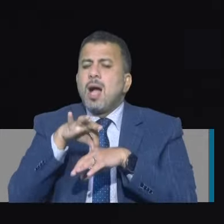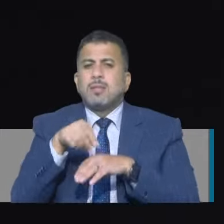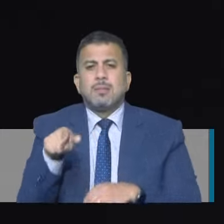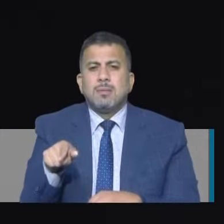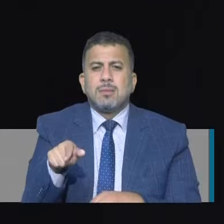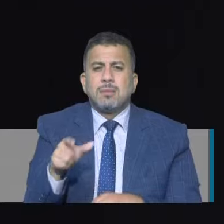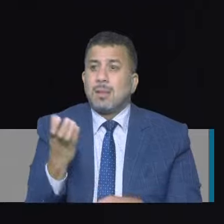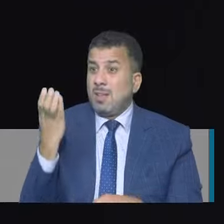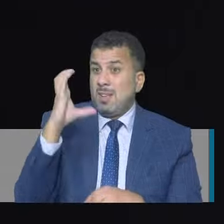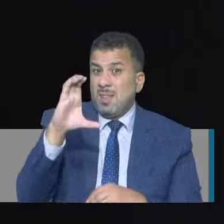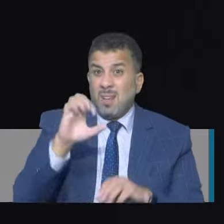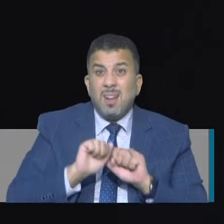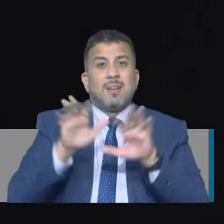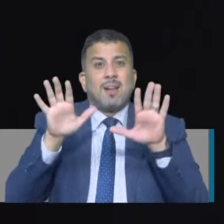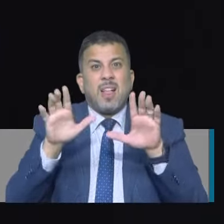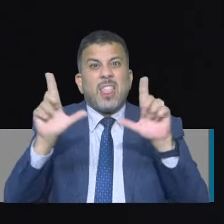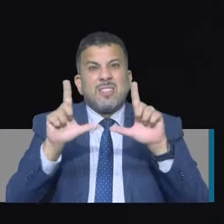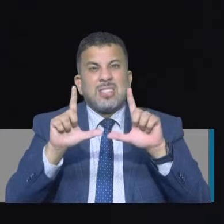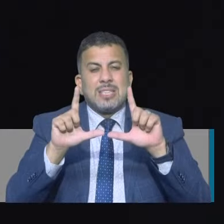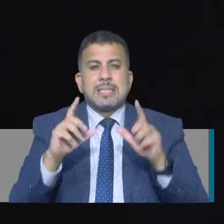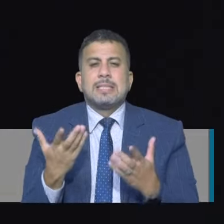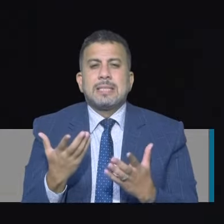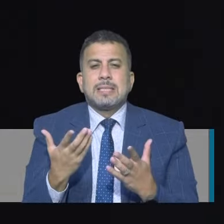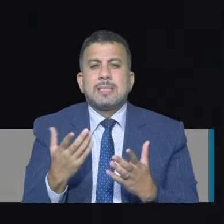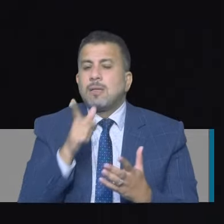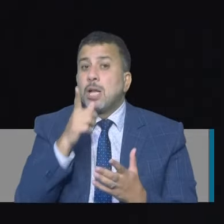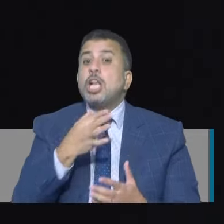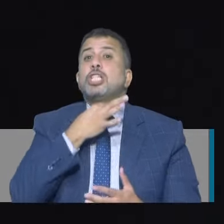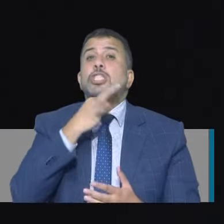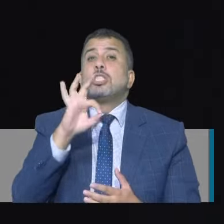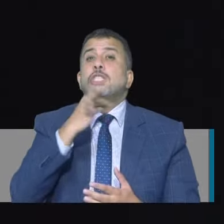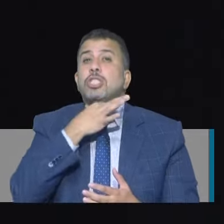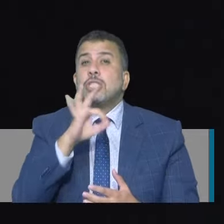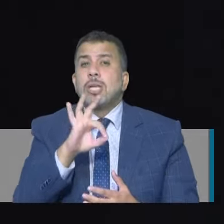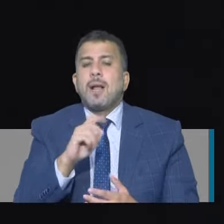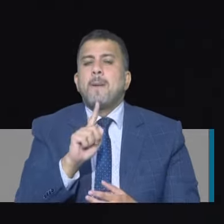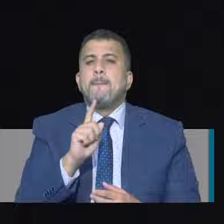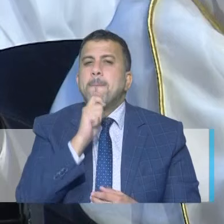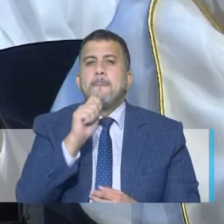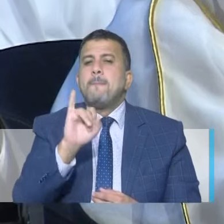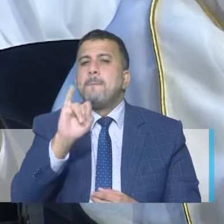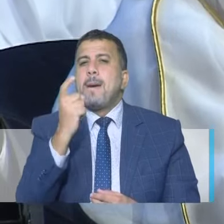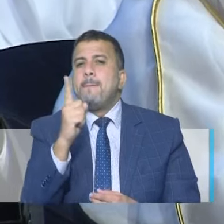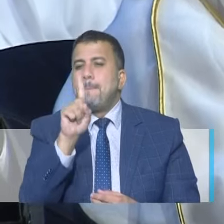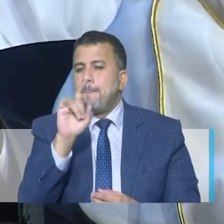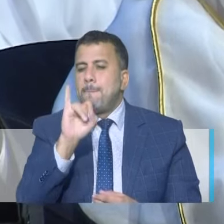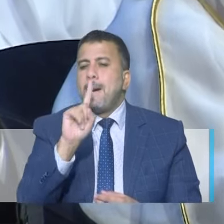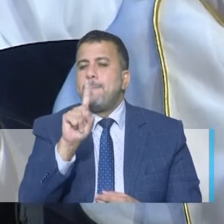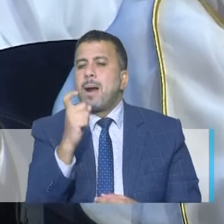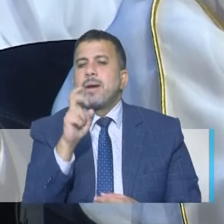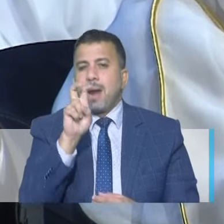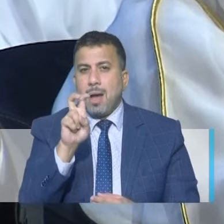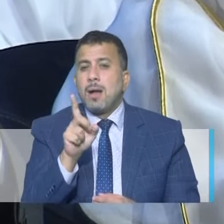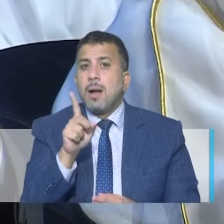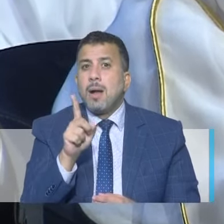يمكن عرضها على الملا فتم استحداث برنامج مبره هذا